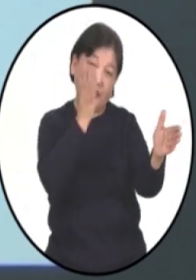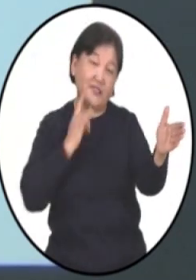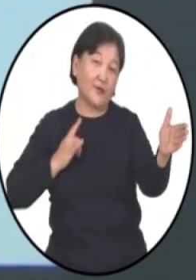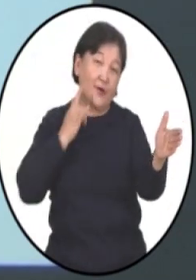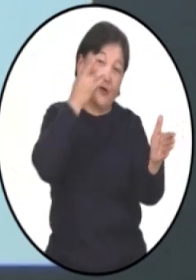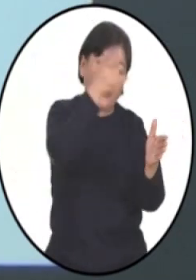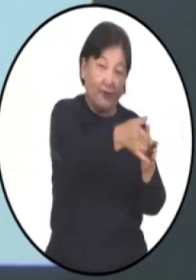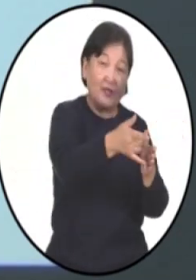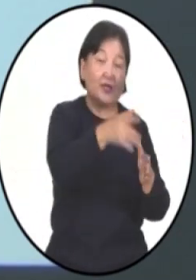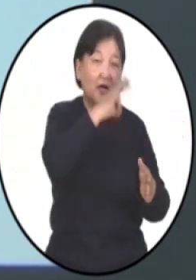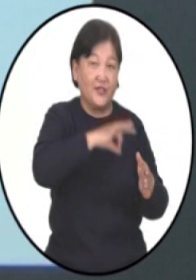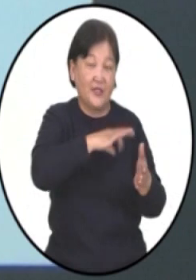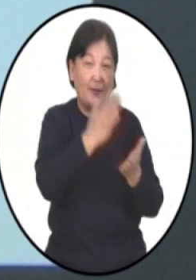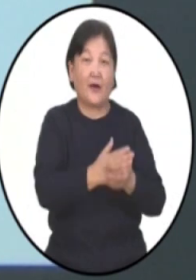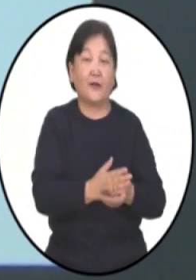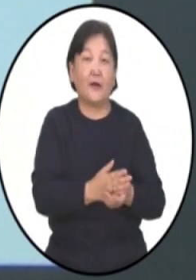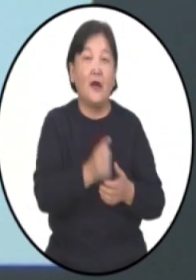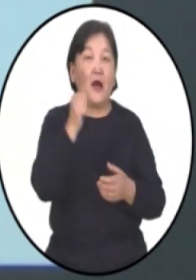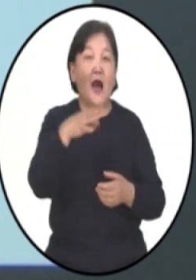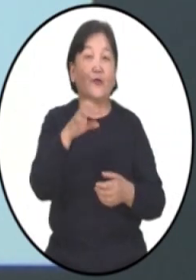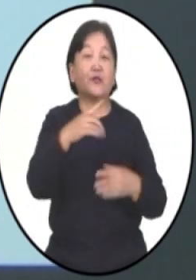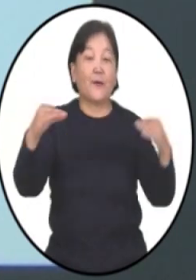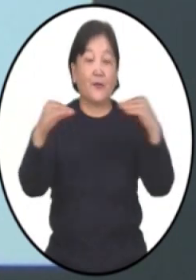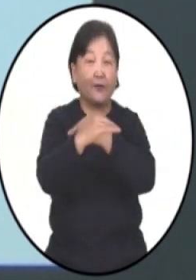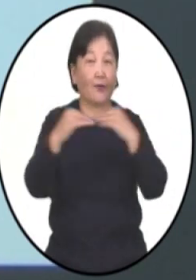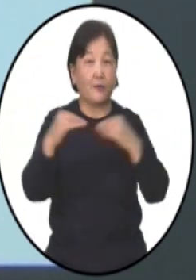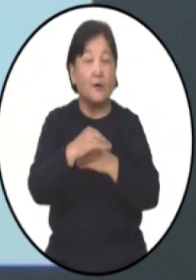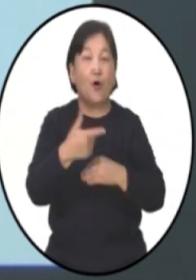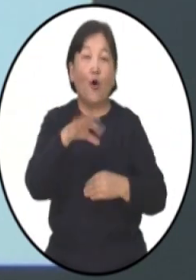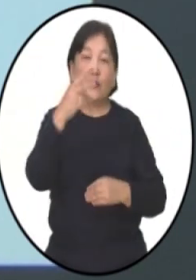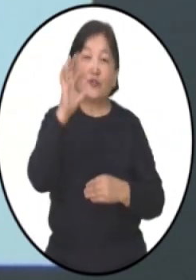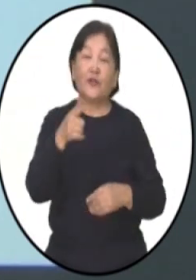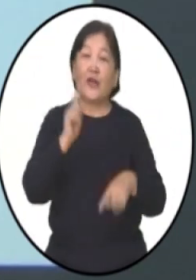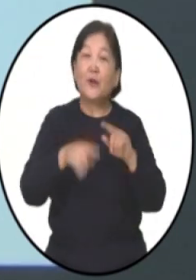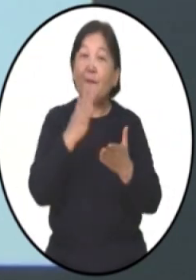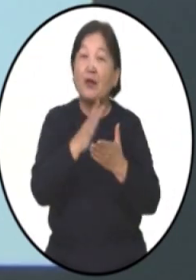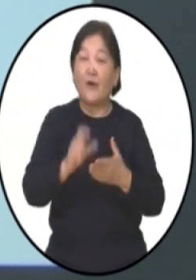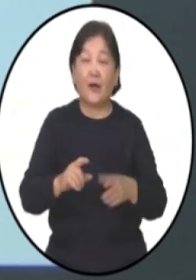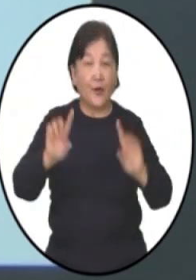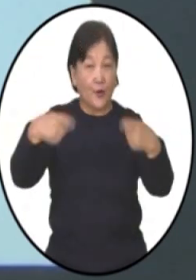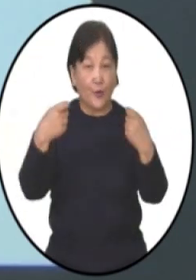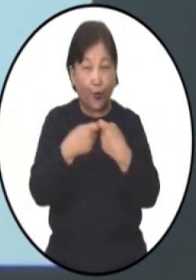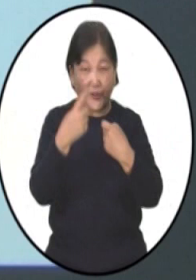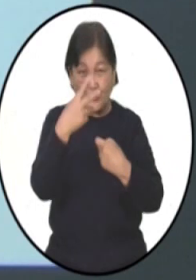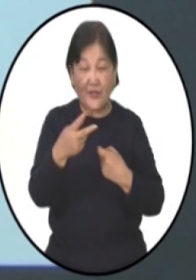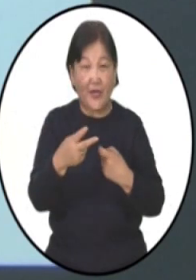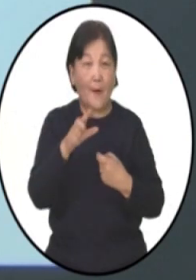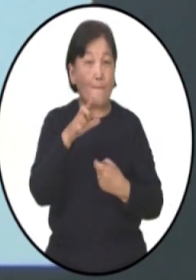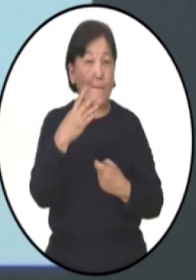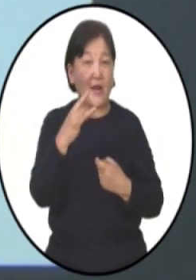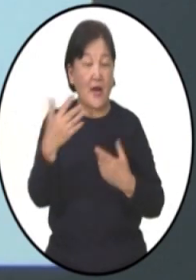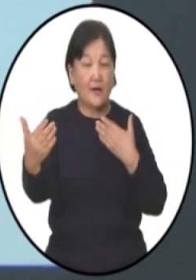юм байна. За автосомын тээвэрт онцлог нь юу юм бэ? За цөмөр харцгаая. Тулгаад яваарай хүмүүс ээ. Бараа бүтээгдэхүүн